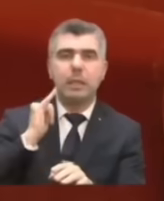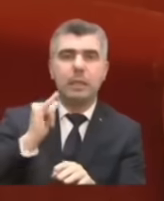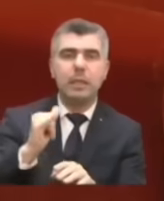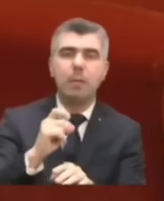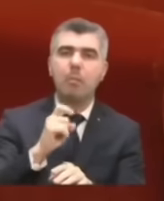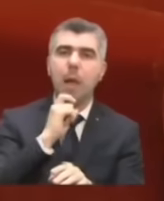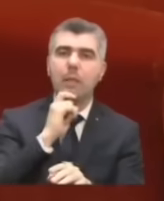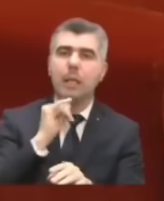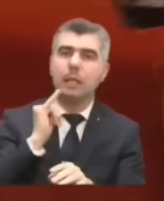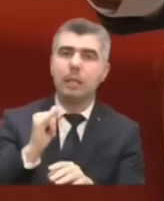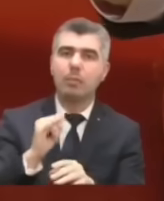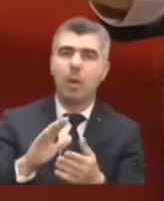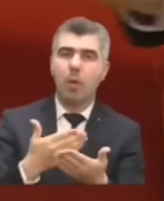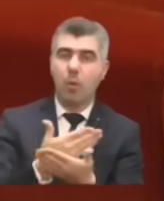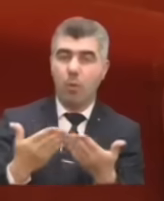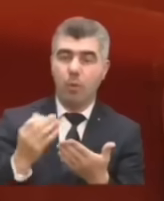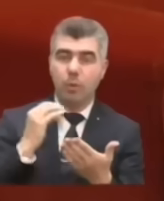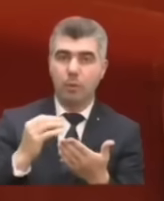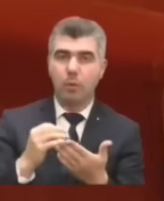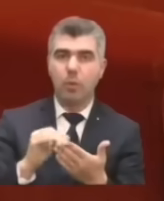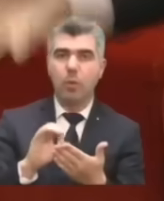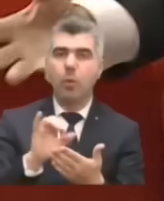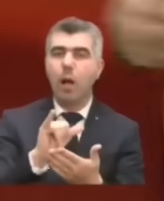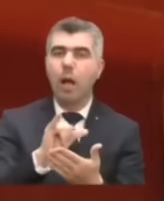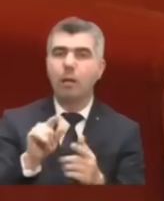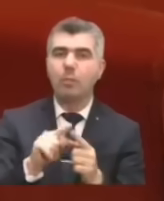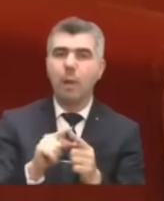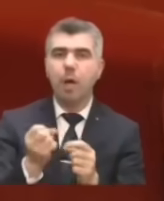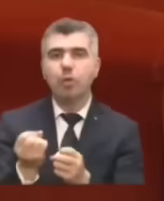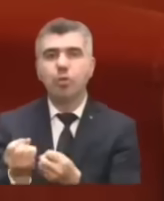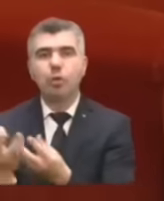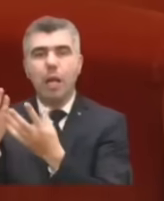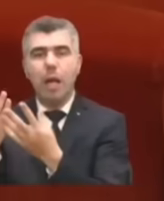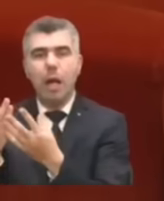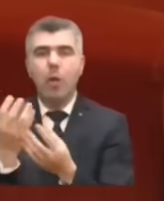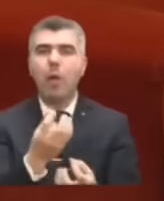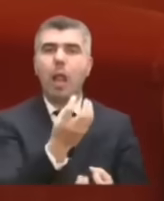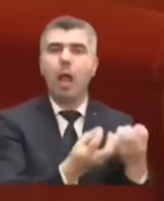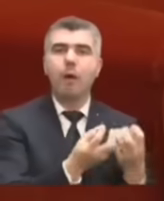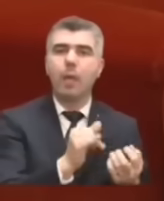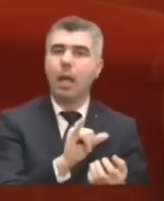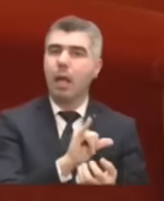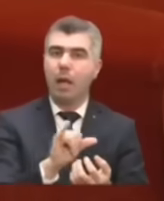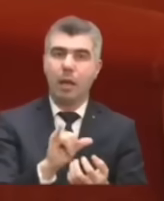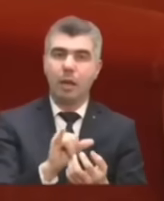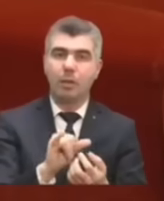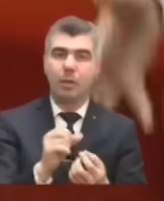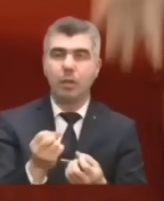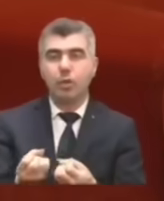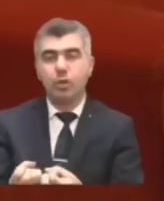إلى أن يريد الله الأرض عليها. وإلا قولي لي علاش موجودة الجنة وموجودة جهنم؟ موجودة جهنم باش